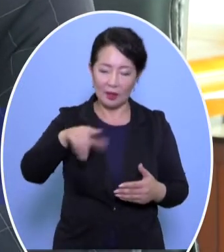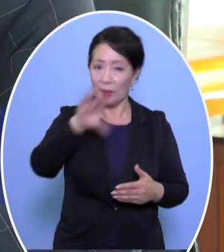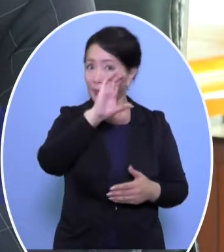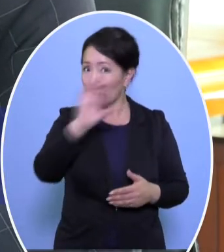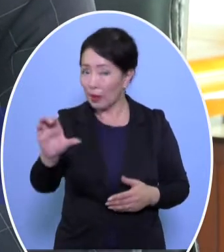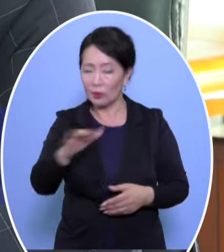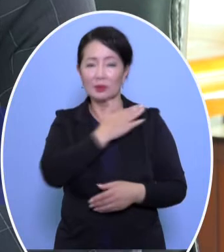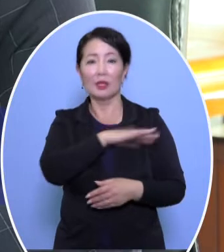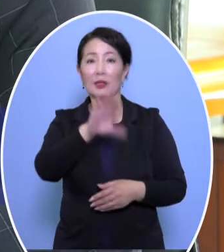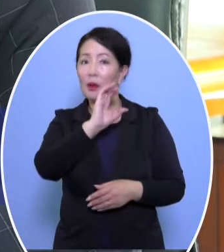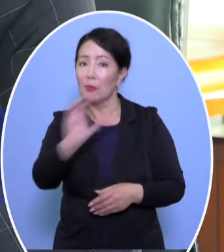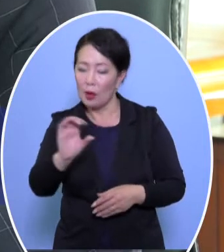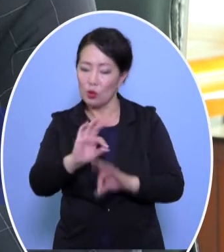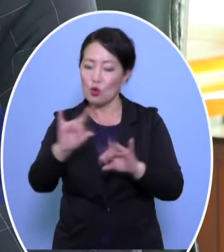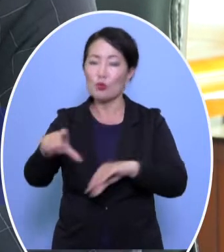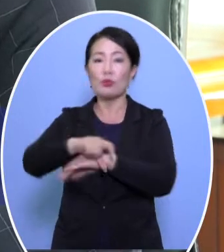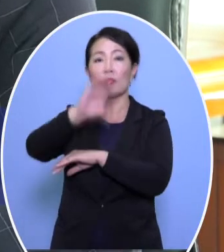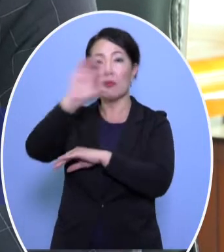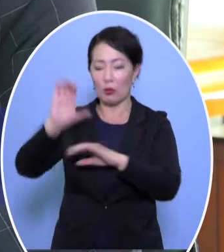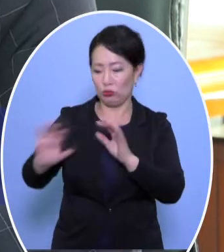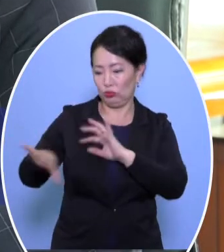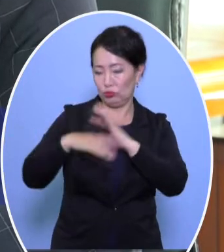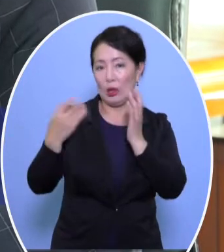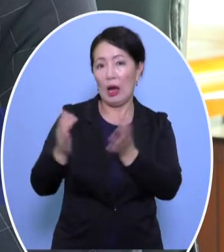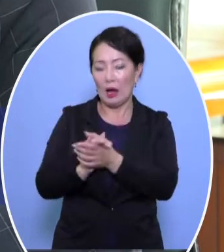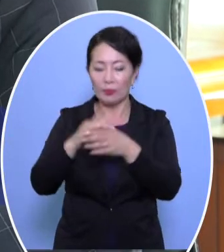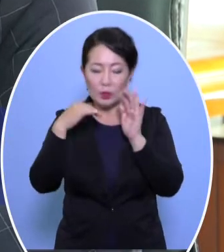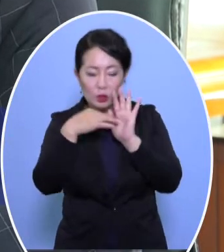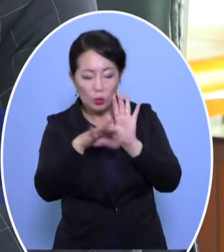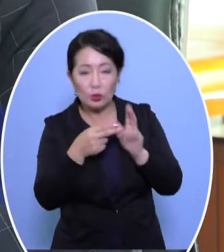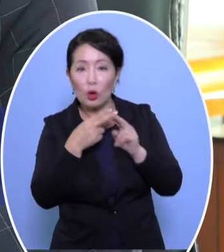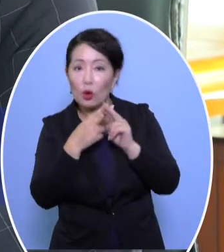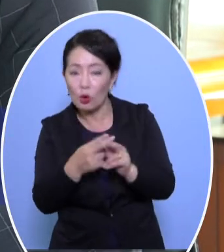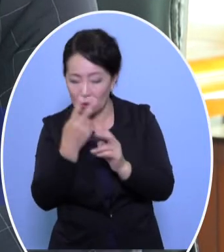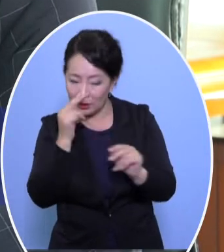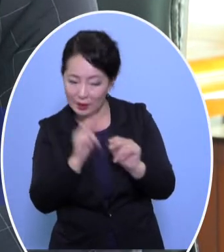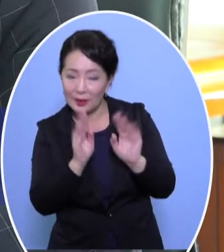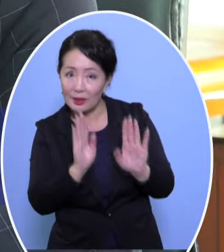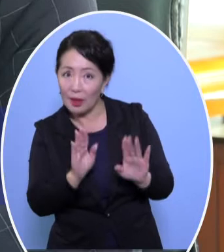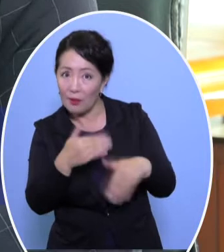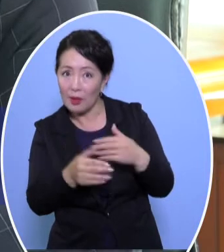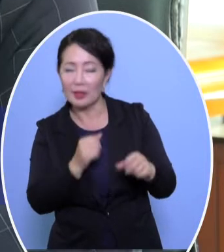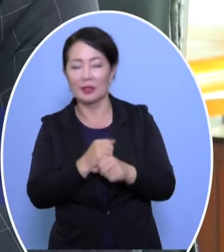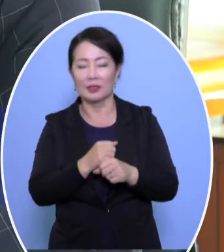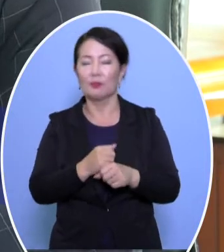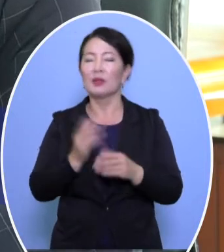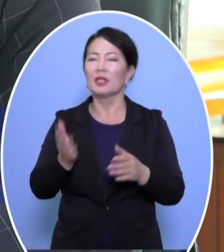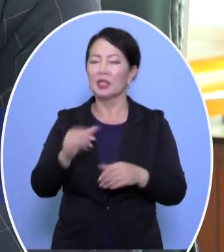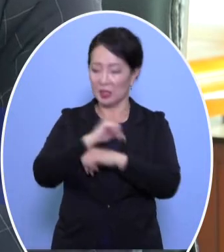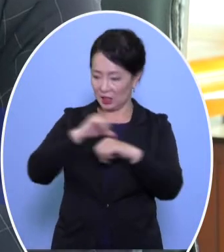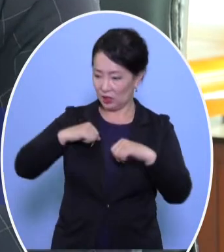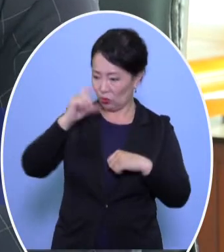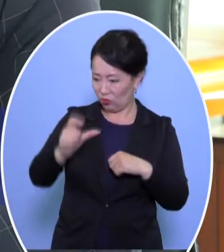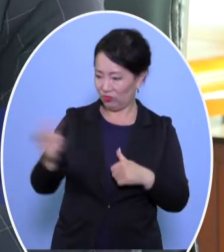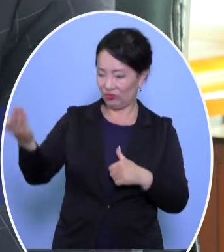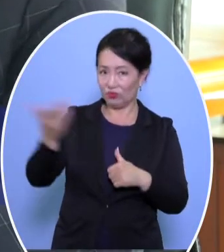авилахтаа тэмцэх газар цагдаа гэрхи газар ингээд бусад мэрэгжлийн байгууллагууд хамтарч одоо зөвлөн тусалж хяналт тавьж нэг